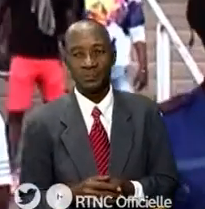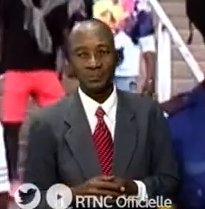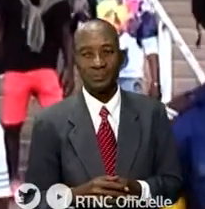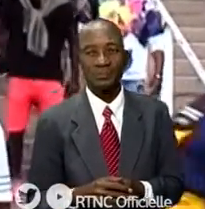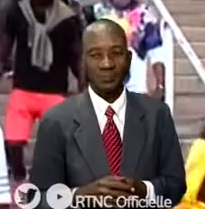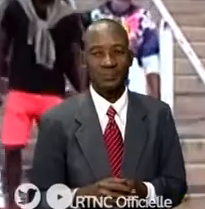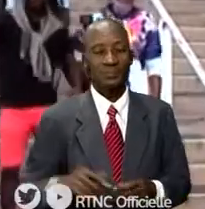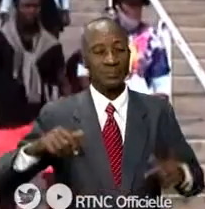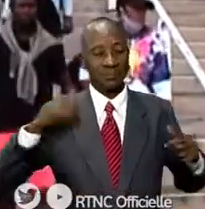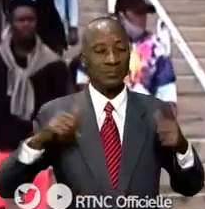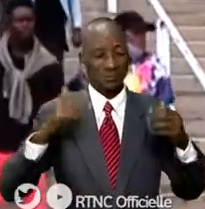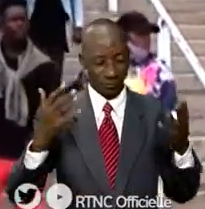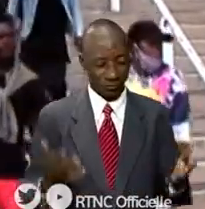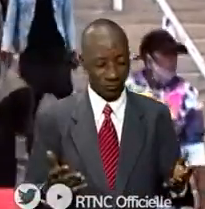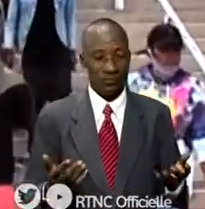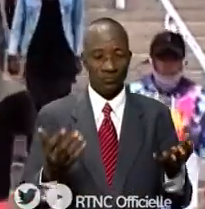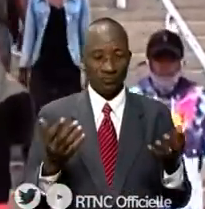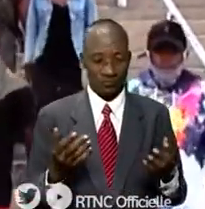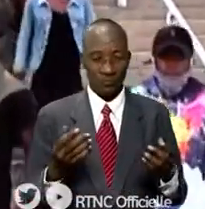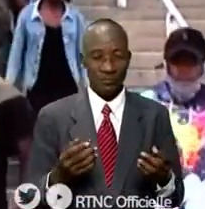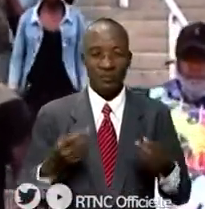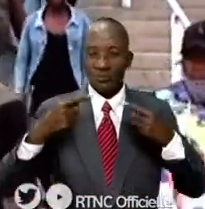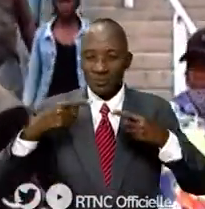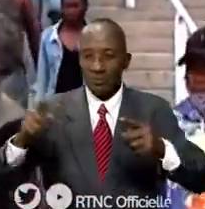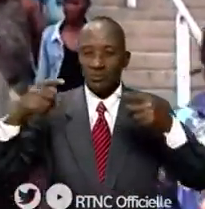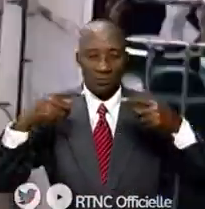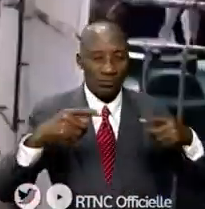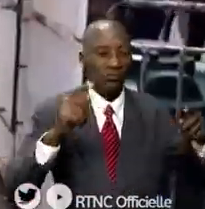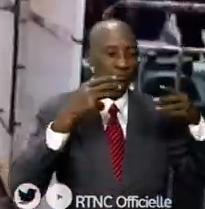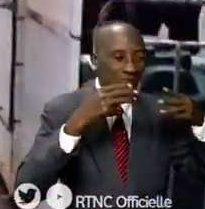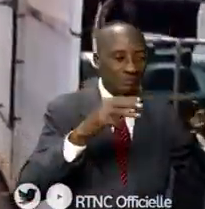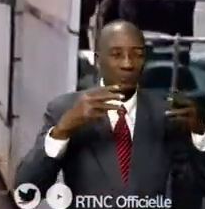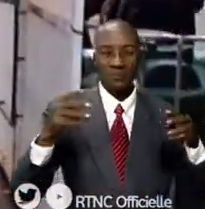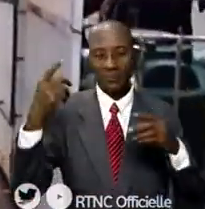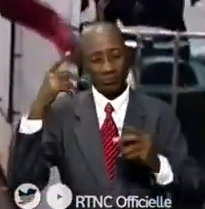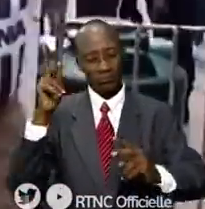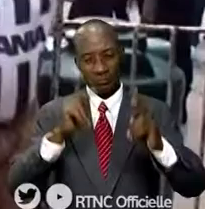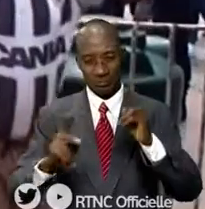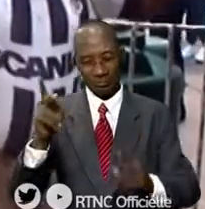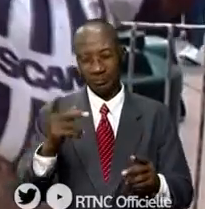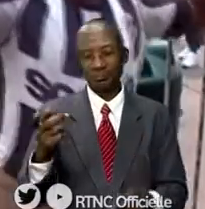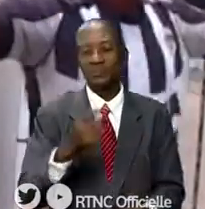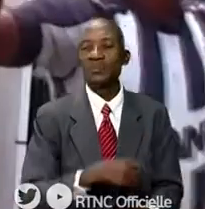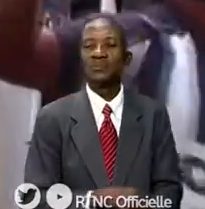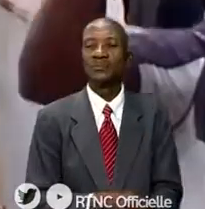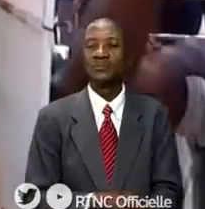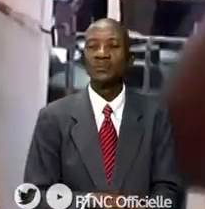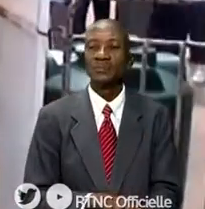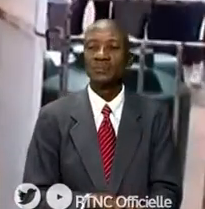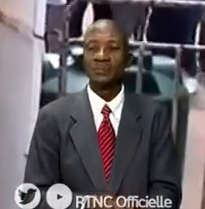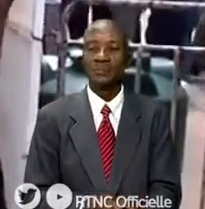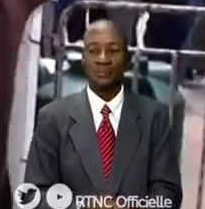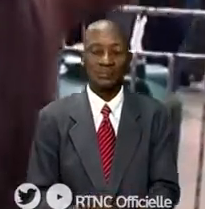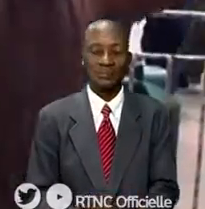et changer les mentalités à travers un art qu'ils maîtrisent et manient avec talent, la comédie. Eh bien, les